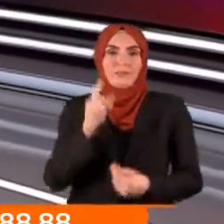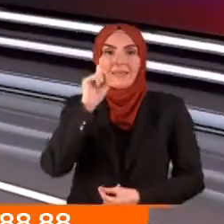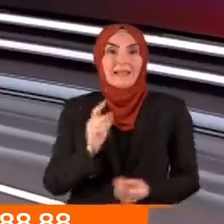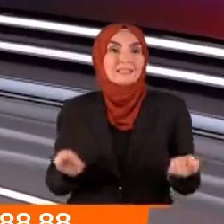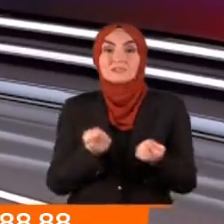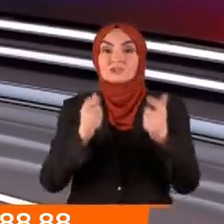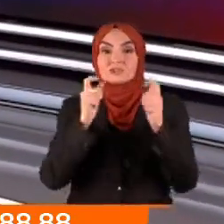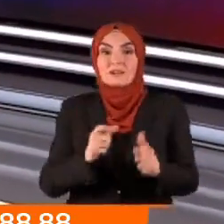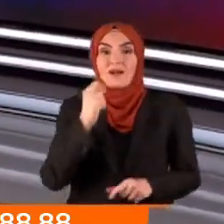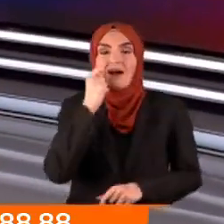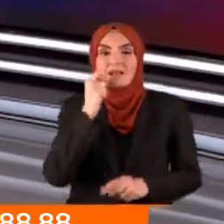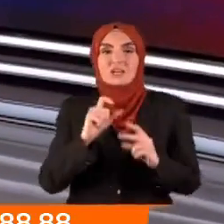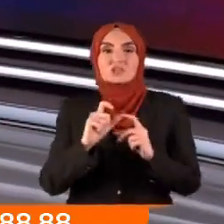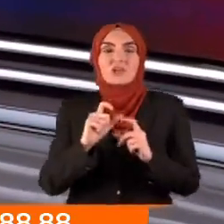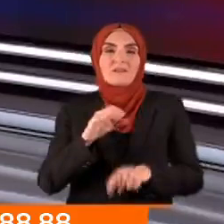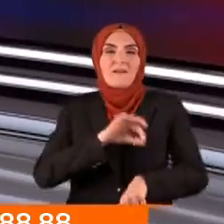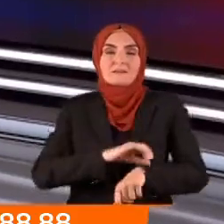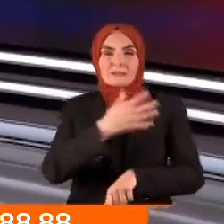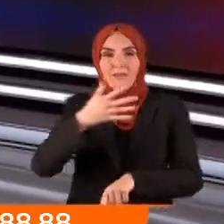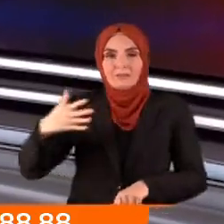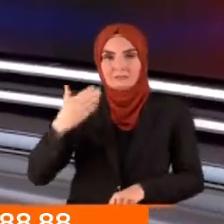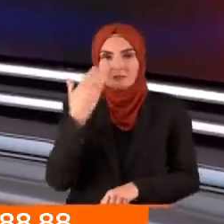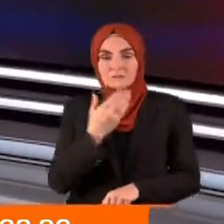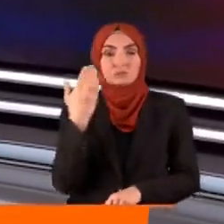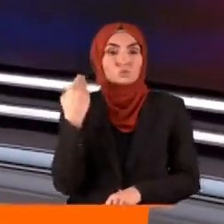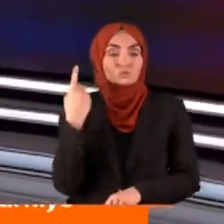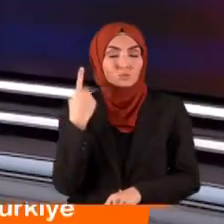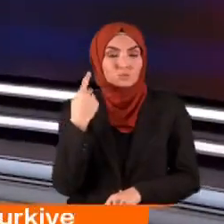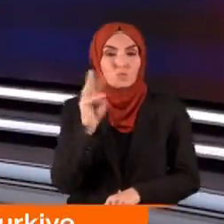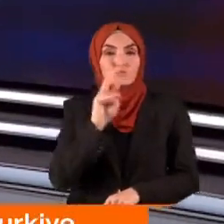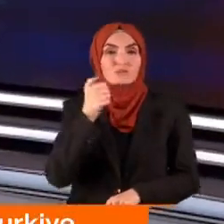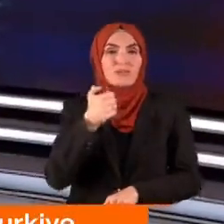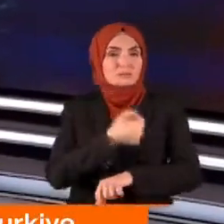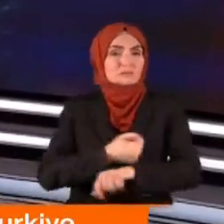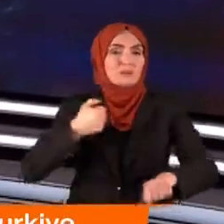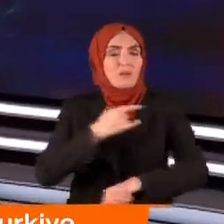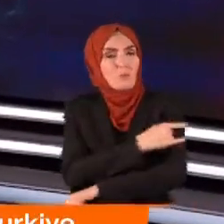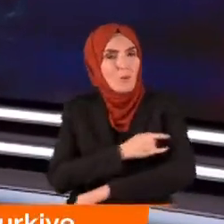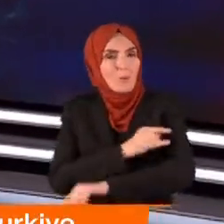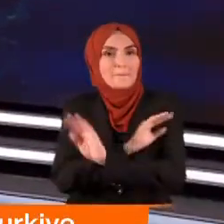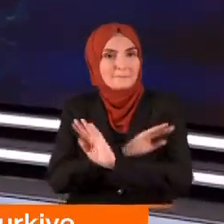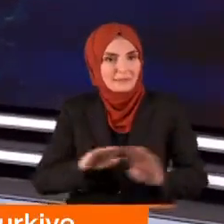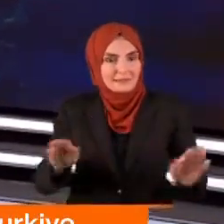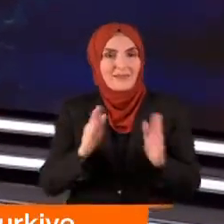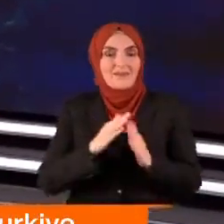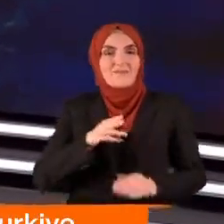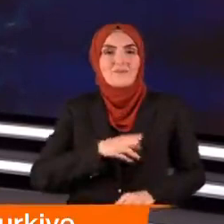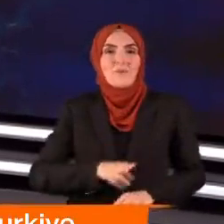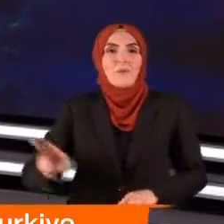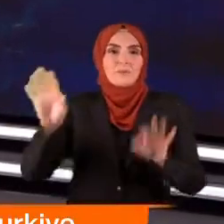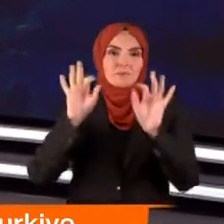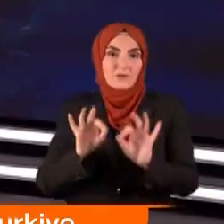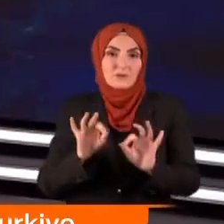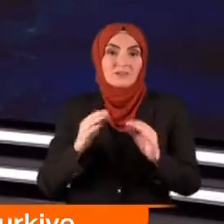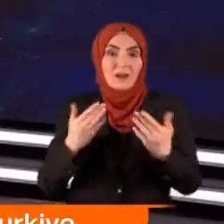de Ankara Şehir Hastanesi'ydi. Dün de 36 saatlik zorlu nöbetini bitirip evine doğru yola çıktı. Ancak